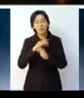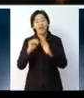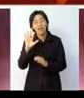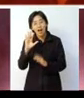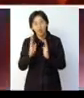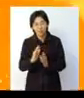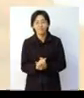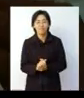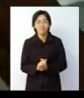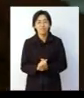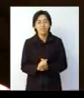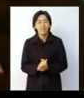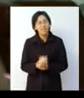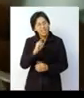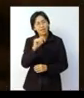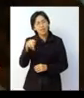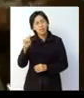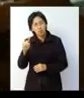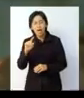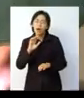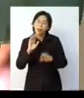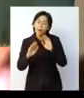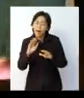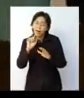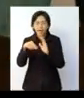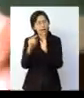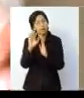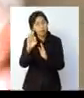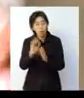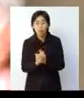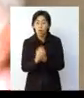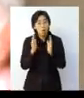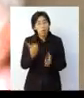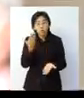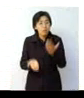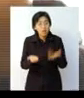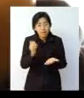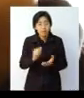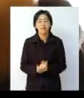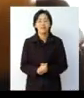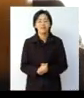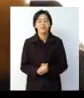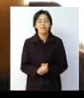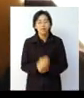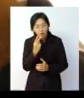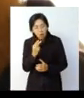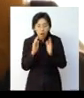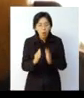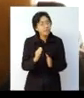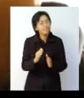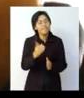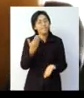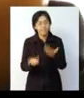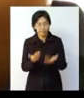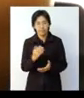ดู5คนจันทร์พุธศุกร์เนี่ย9ชั่วโมง คือกี่คนก็ได้อย่างเงี้ยเหรอคะ ก็เขากำหนด